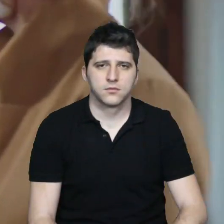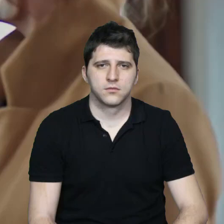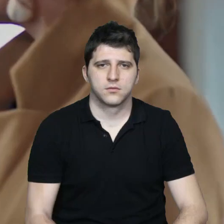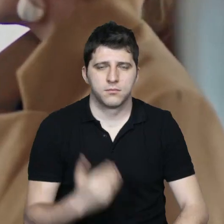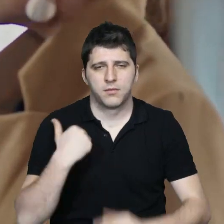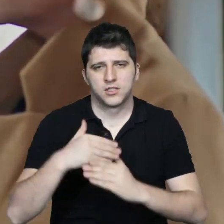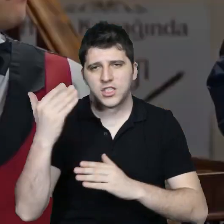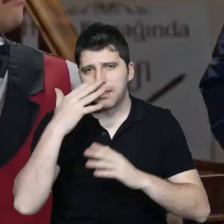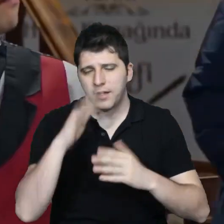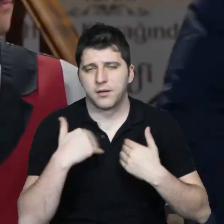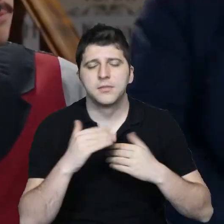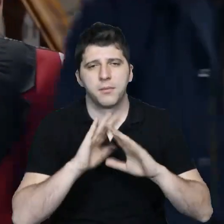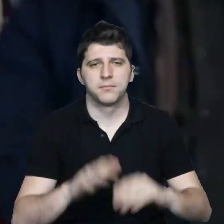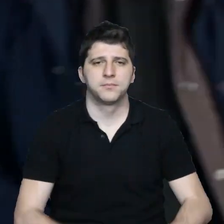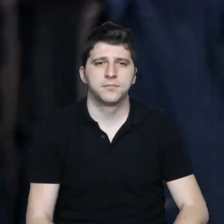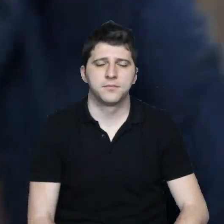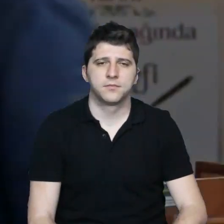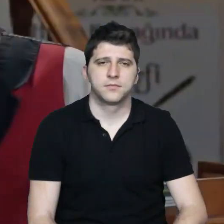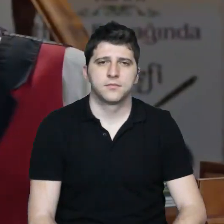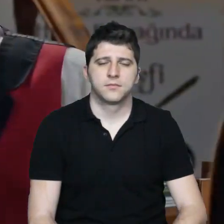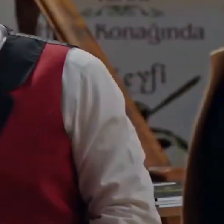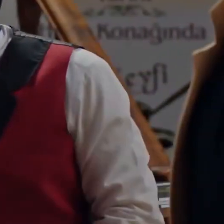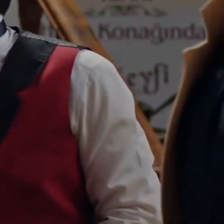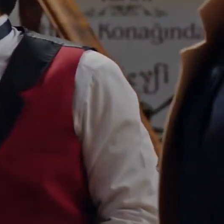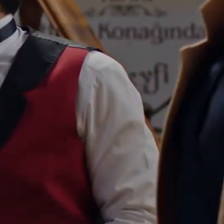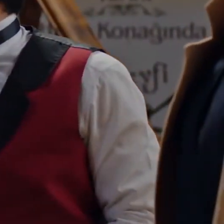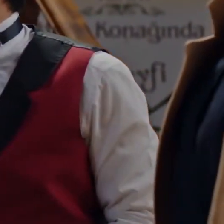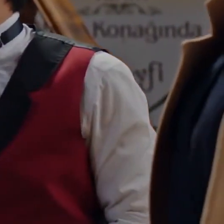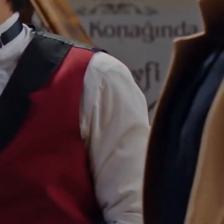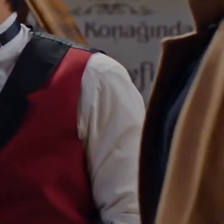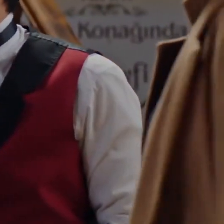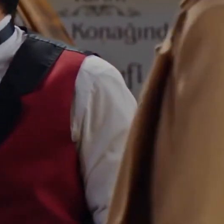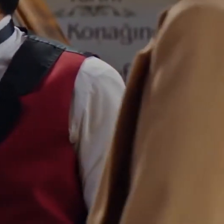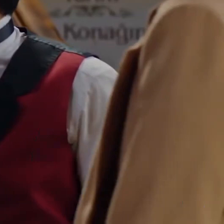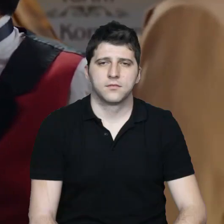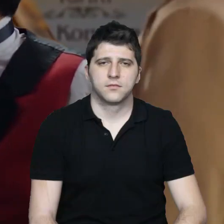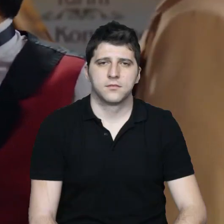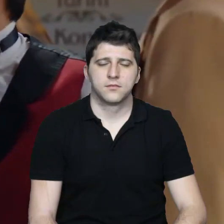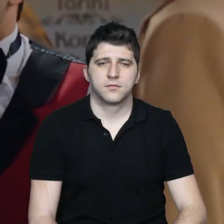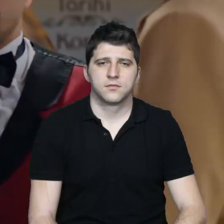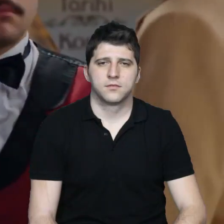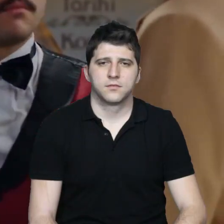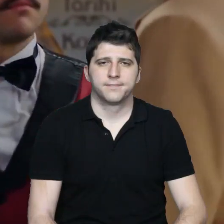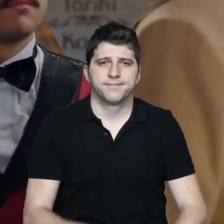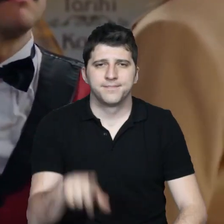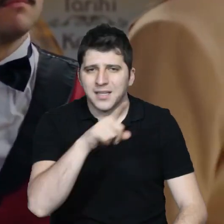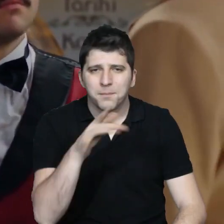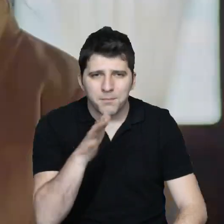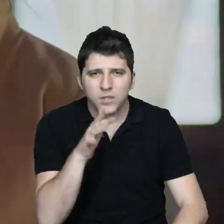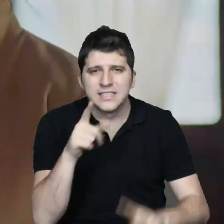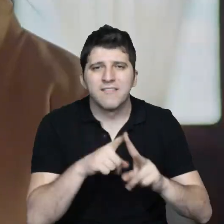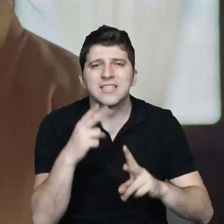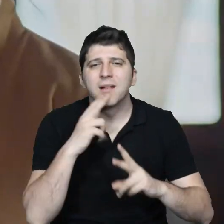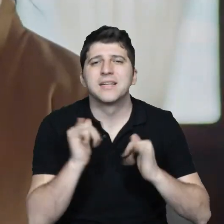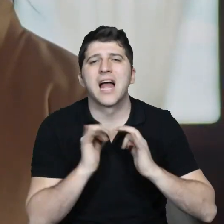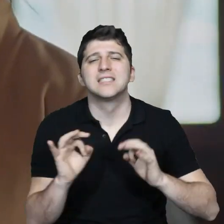Ben dışarıda beklerim. Tamam. İsmail neden konuşmadı bizimle diye şaşkın. Çocuklar biliyorsunuz Neveser Hanım